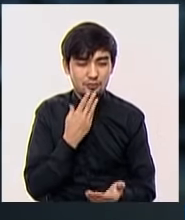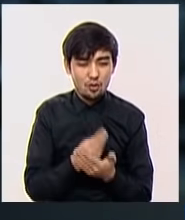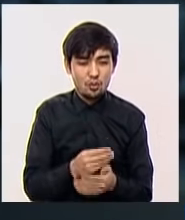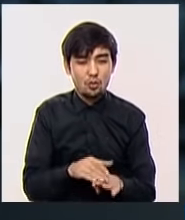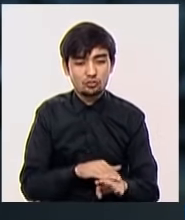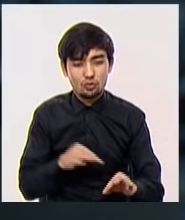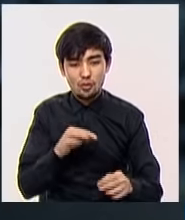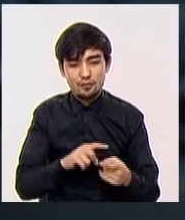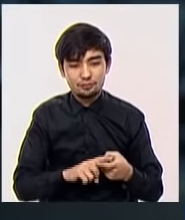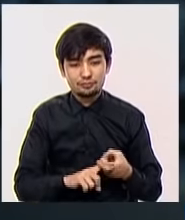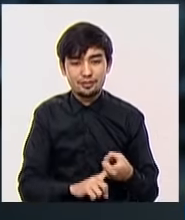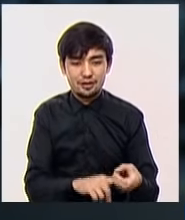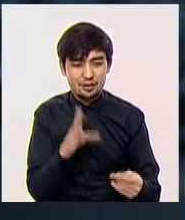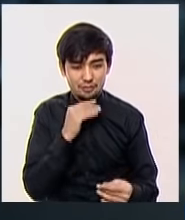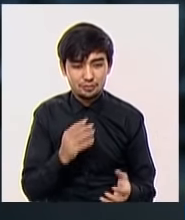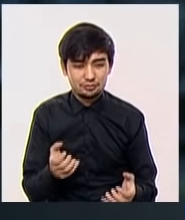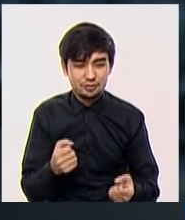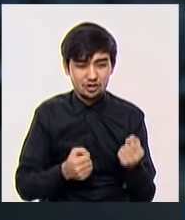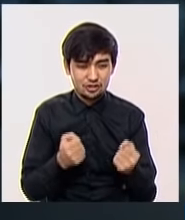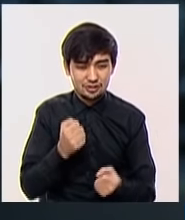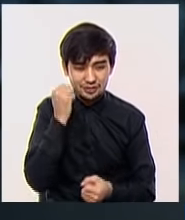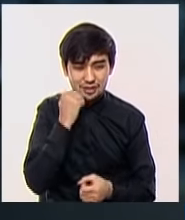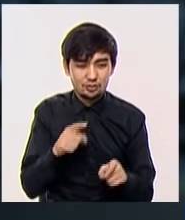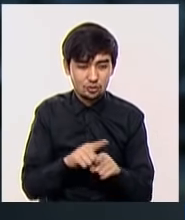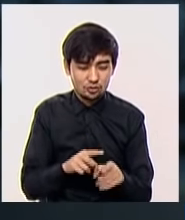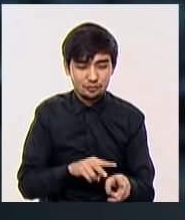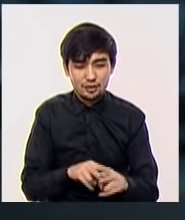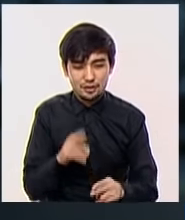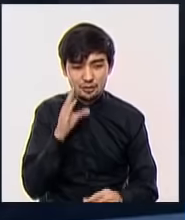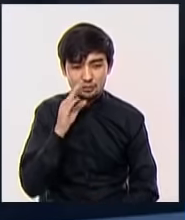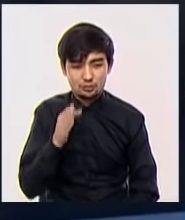повлиять на рынок подержанных авто автор